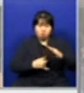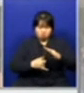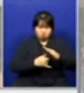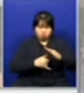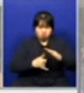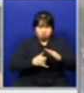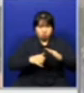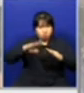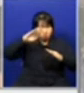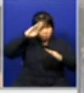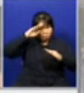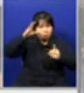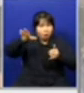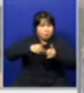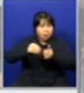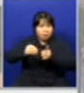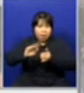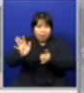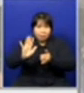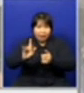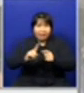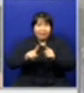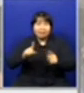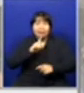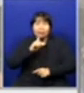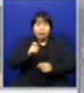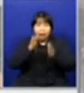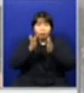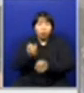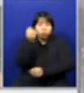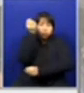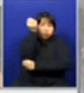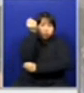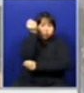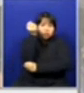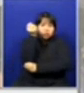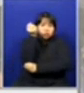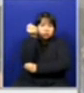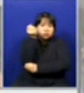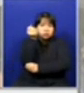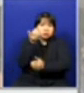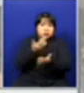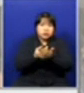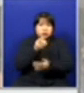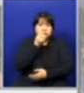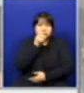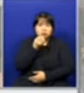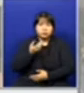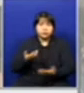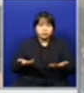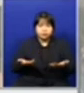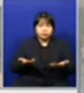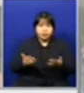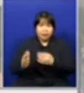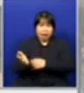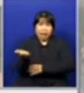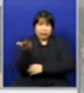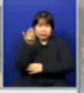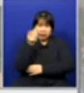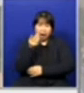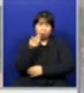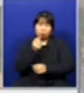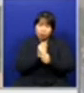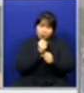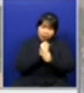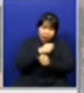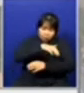ชาติแต่คนจนล่ะครับประธานเอาอะไรมากินบ้างหาเช้ากินค่ำปรากฏการณ์